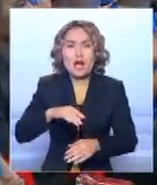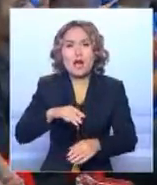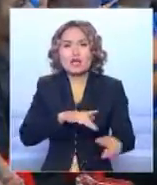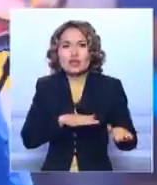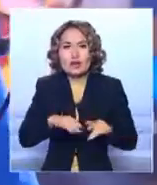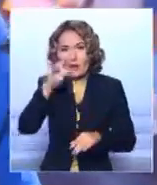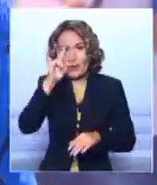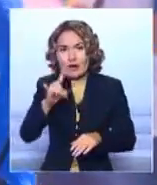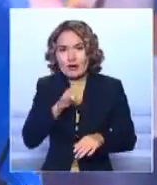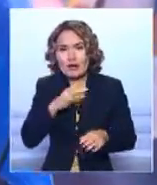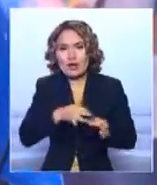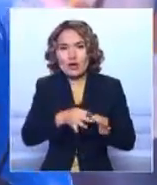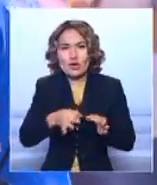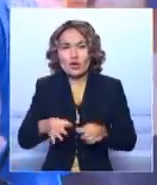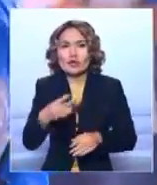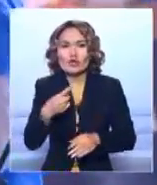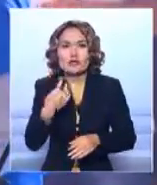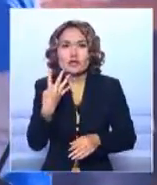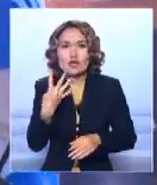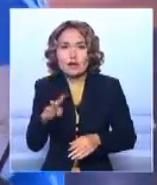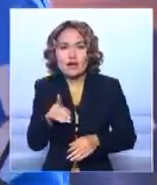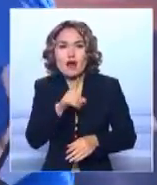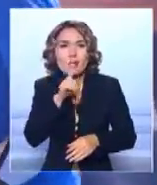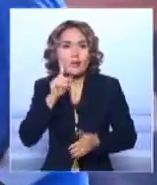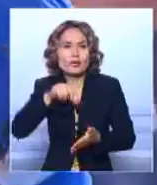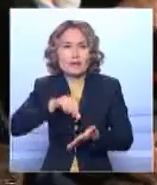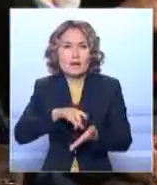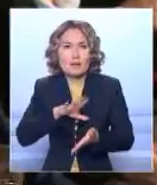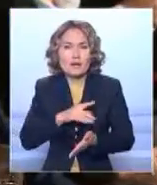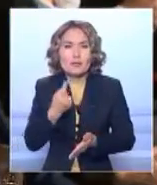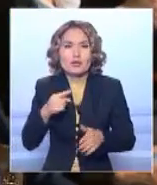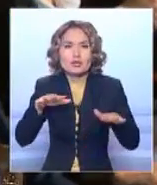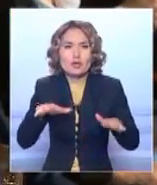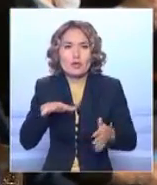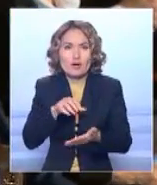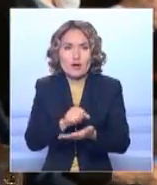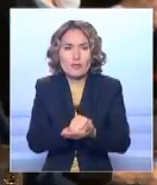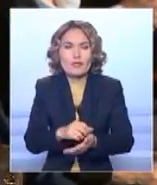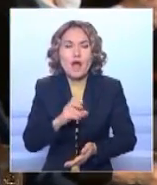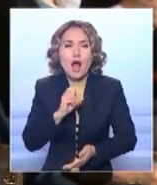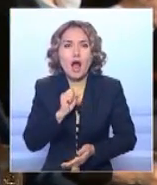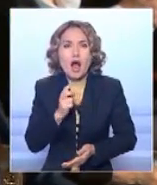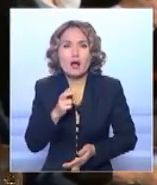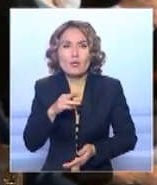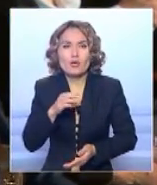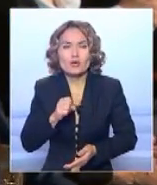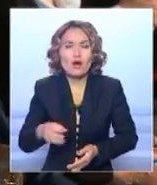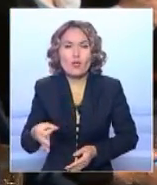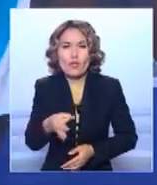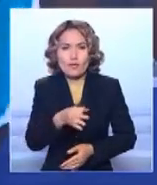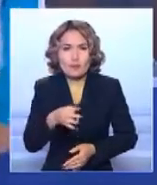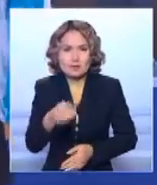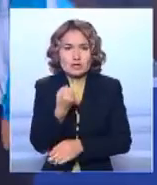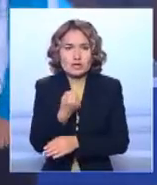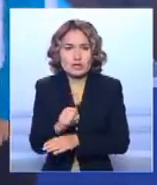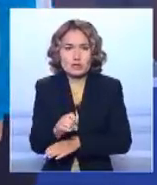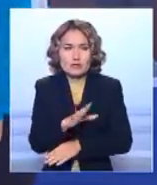Шараға еліміздің барлық өңірінен 140 үміткер қатысты. Бірінші орынды Ақмола облысы жеңіп алды.